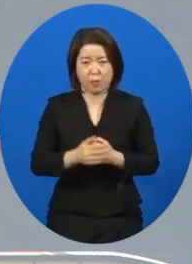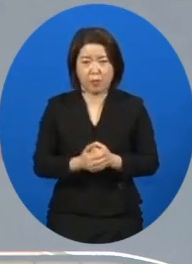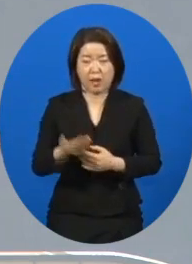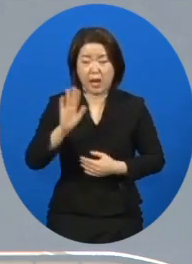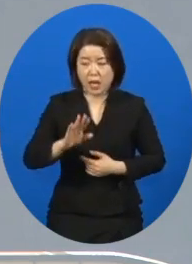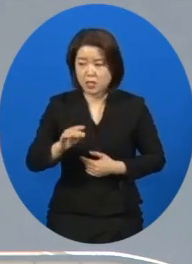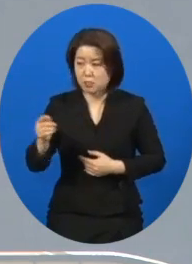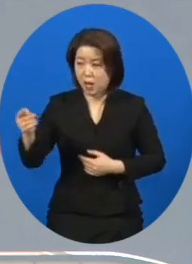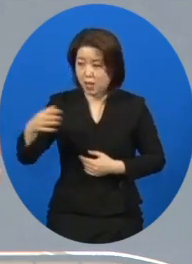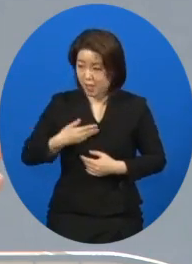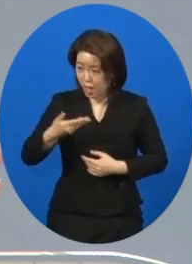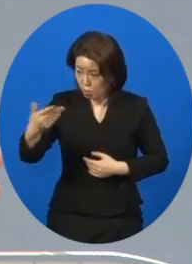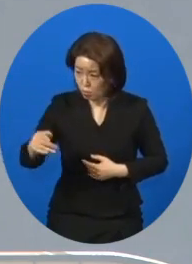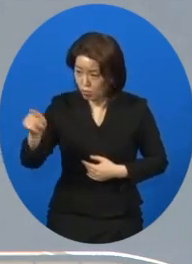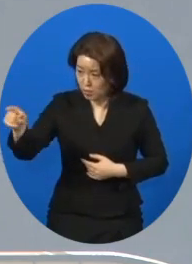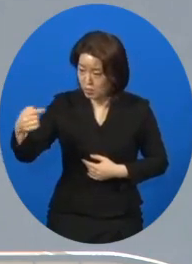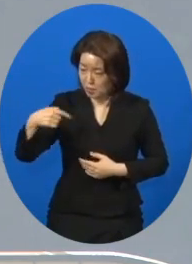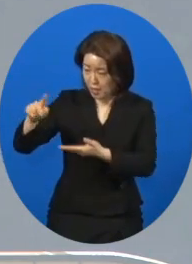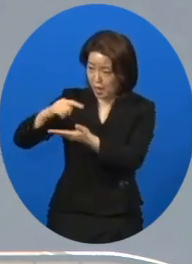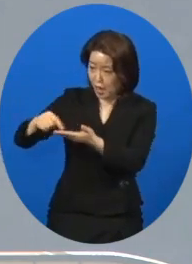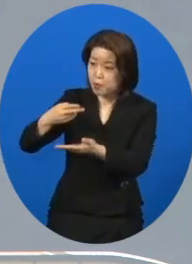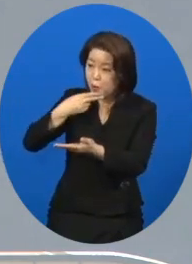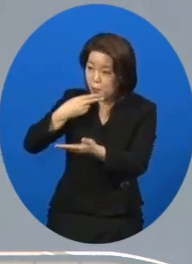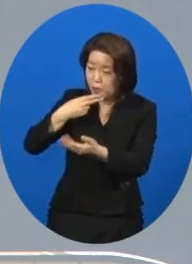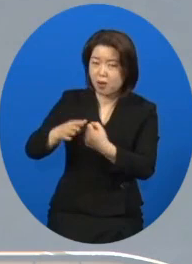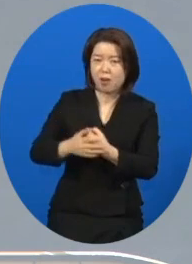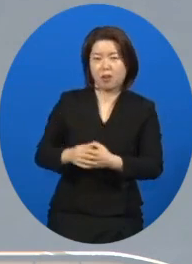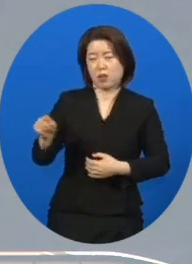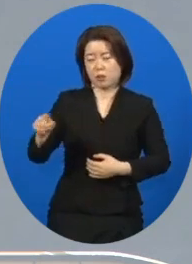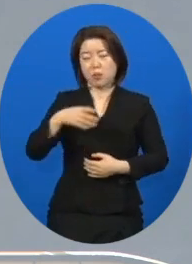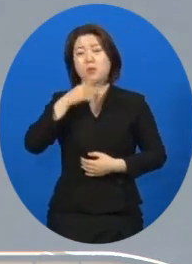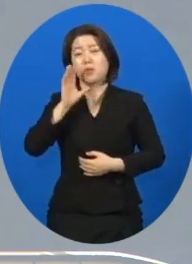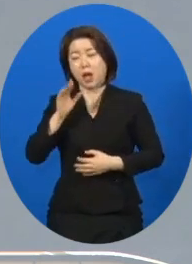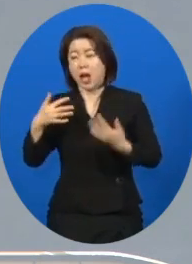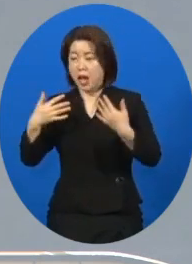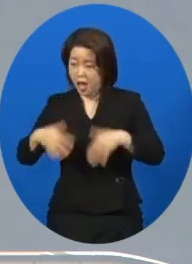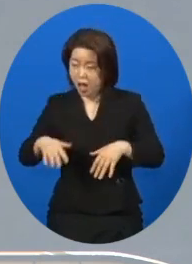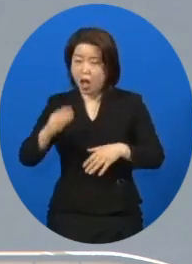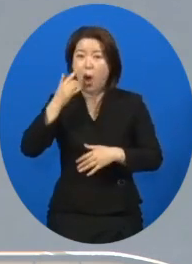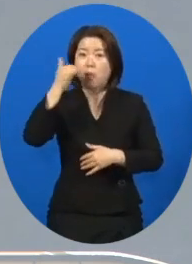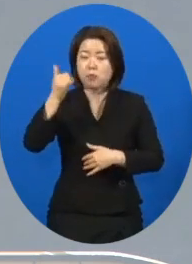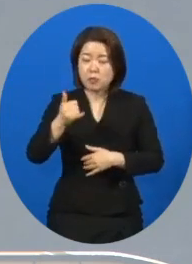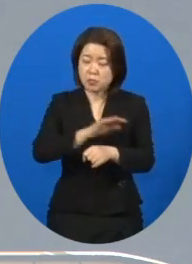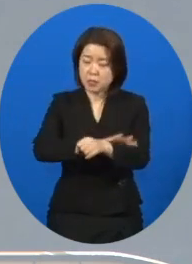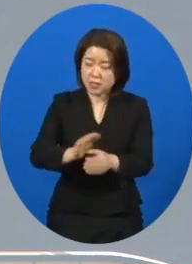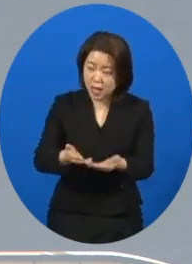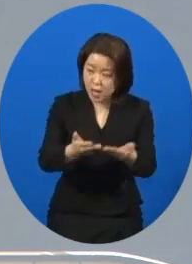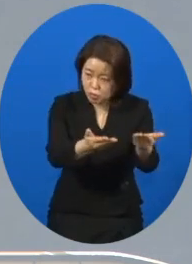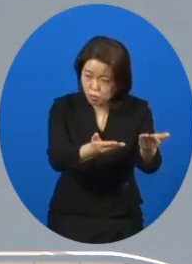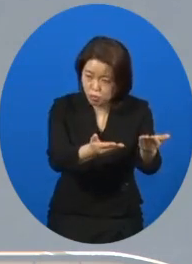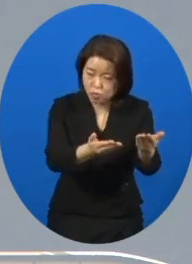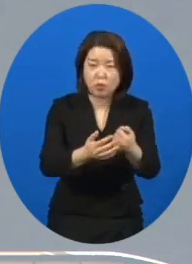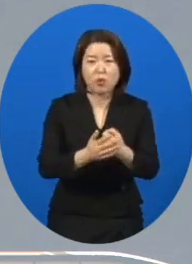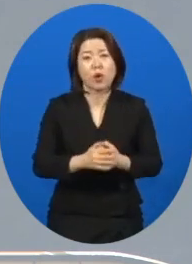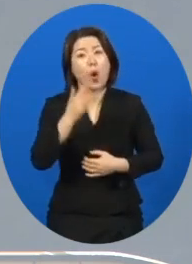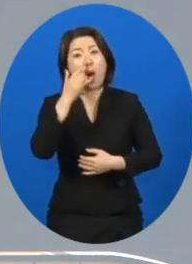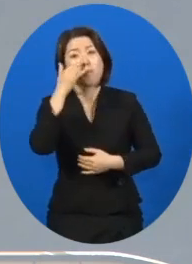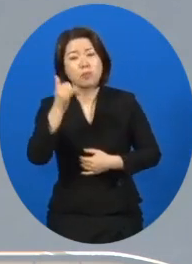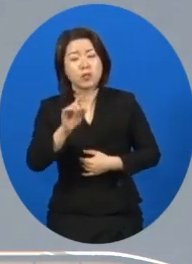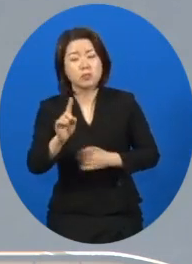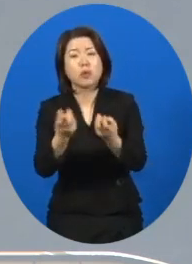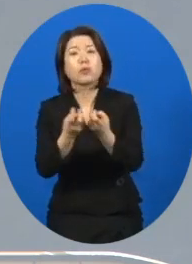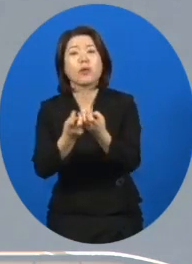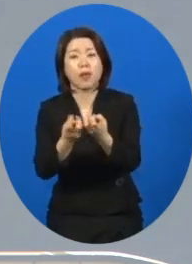갚을 길이 없는 이제 연로하신 약해지신 부모님에게 잘하는 거. 그 부모님이